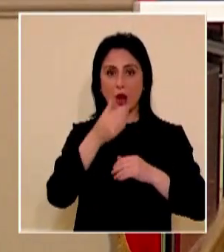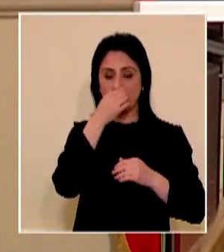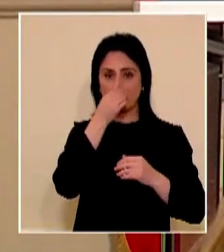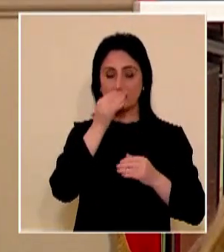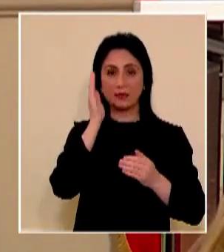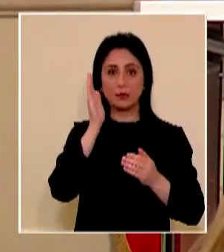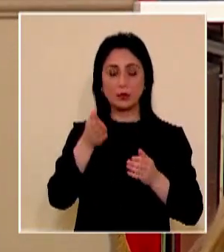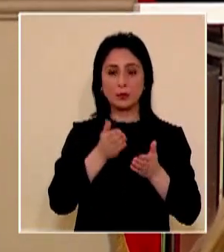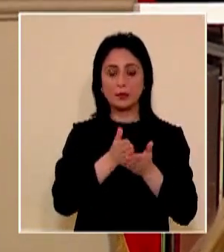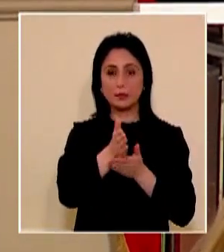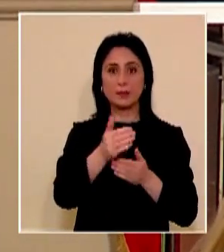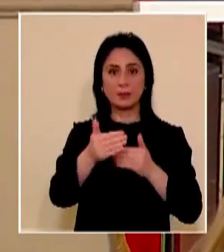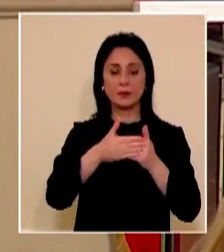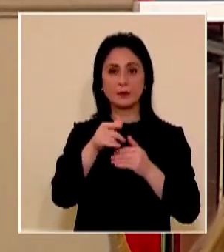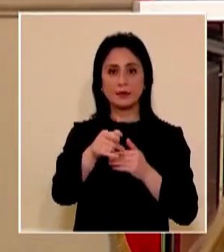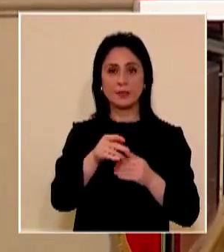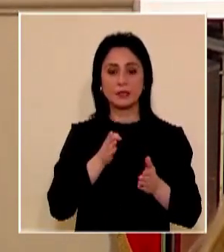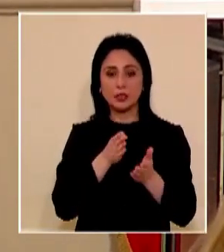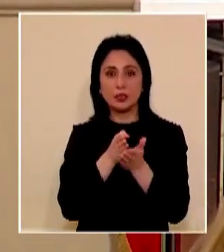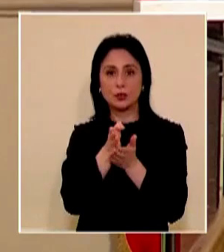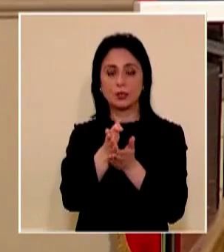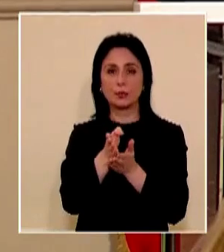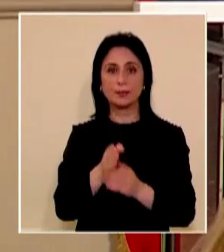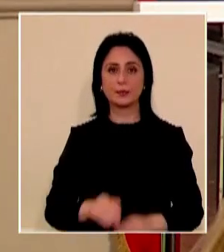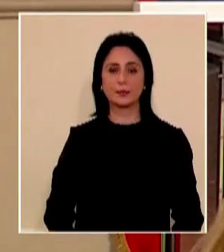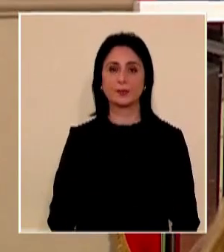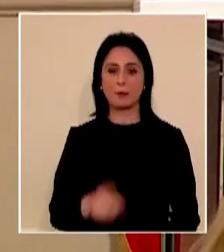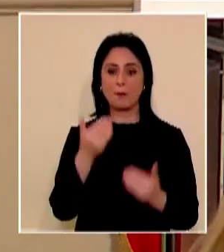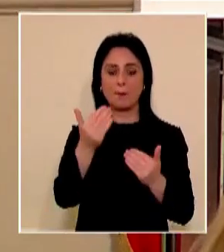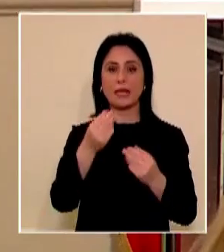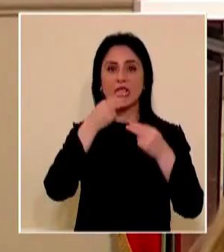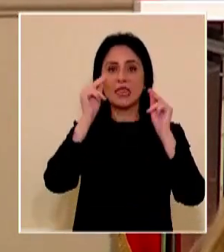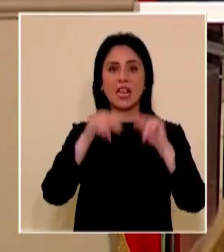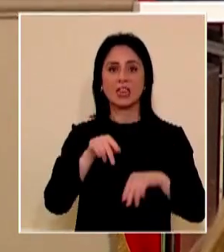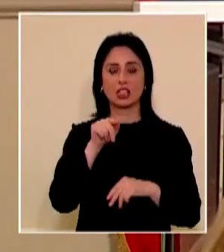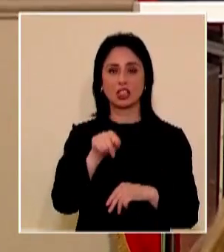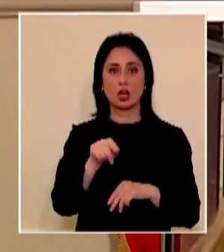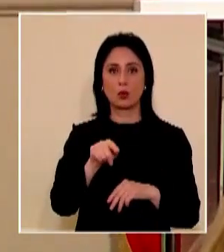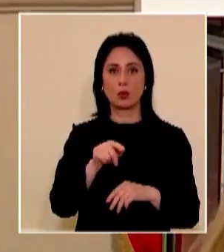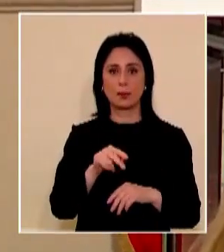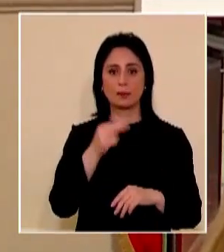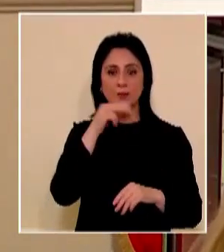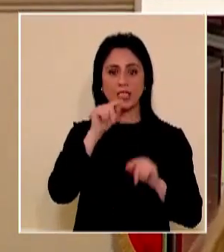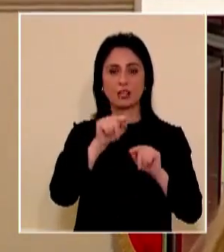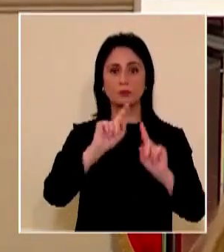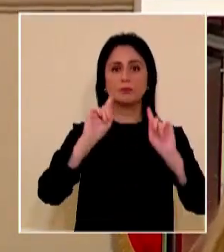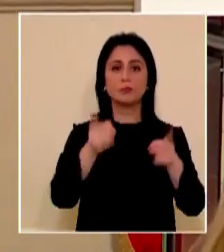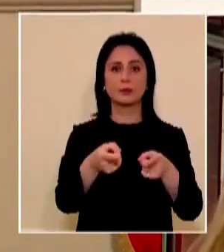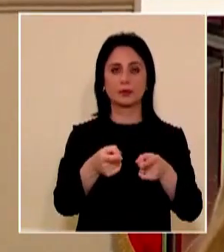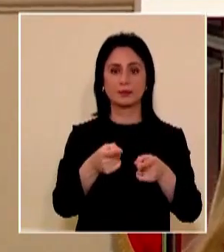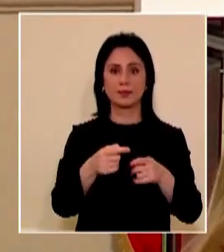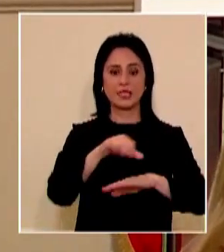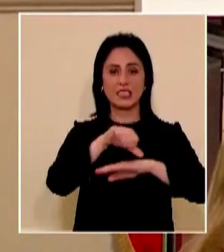linii rozgraniczenia przez funkcjonariuszy czy żołnierzy rosyjskich i dochodzi do porwań. Następnie te osoby